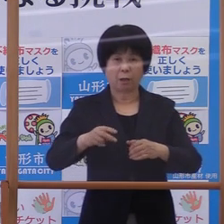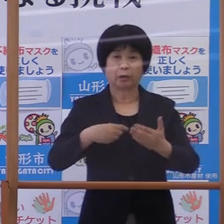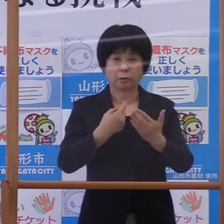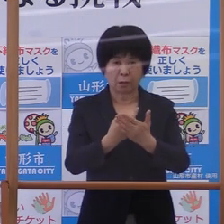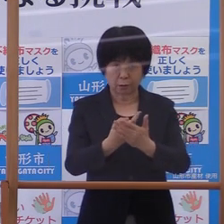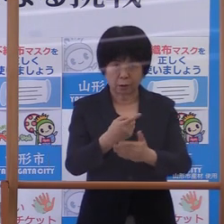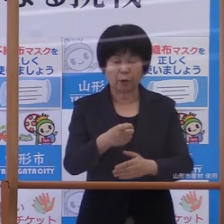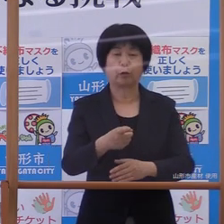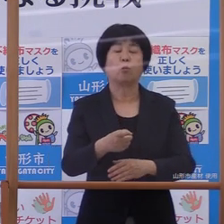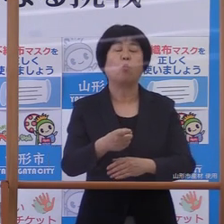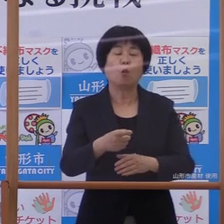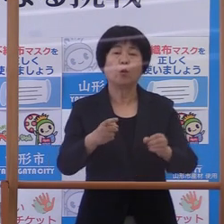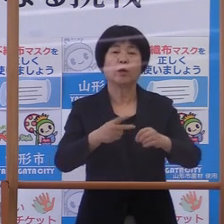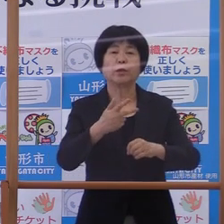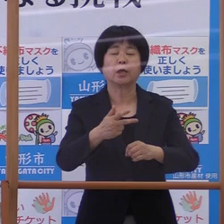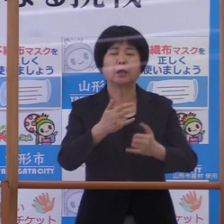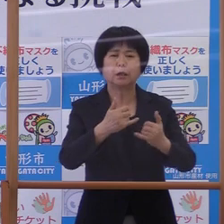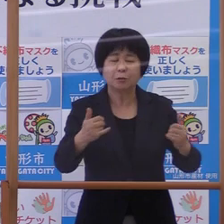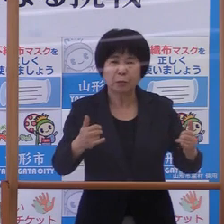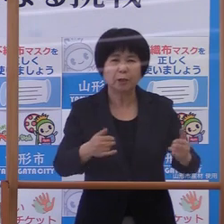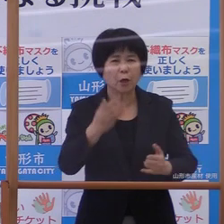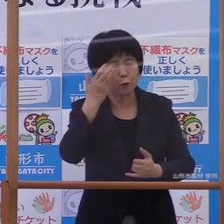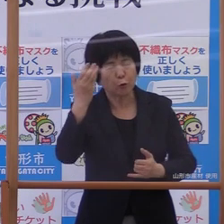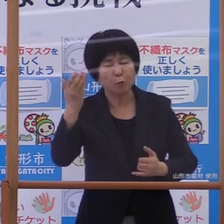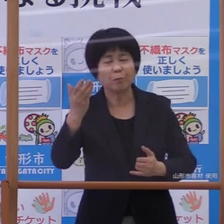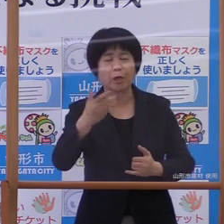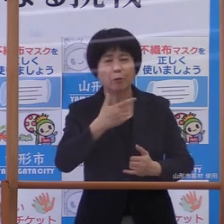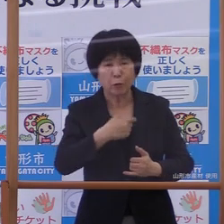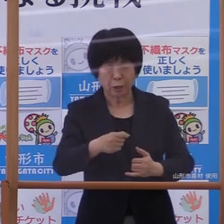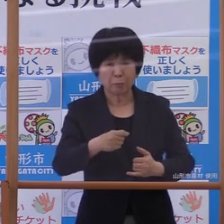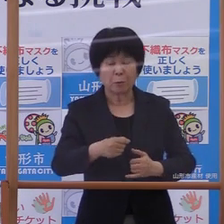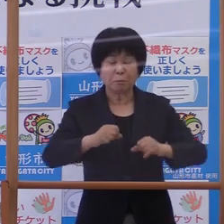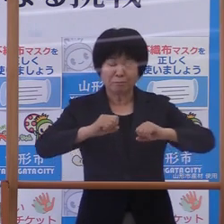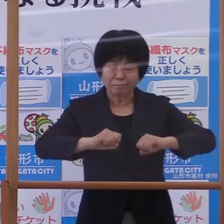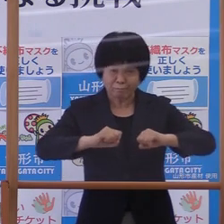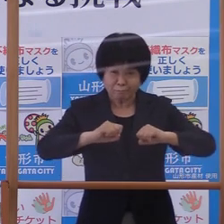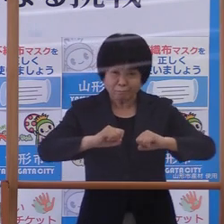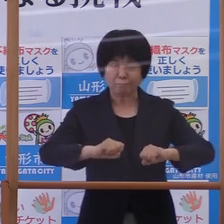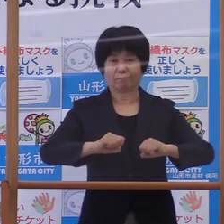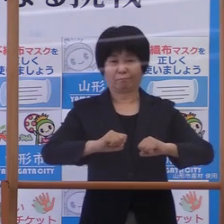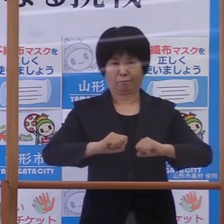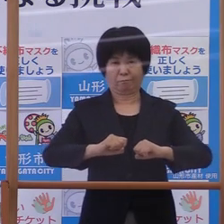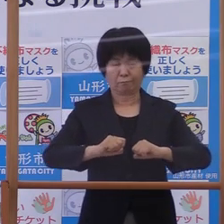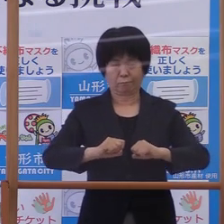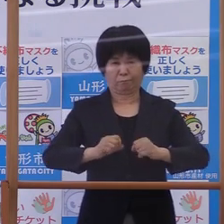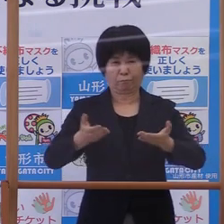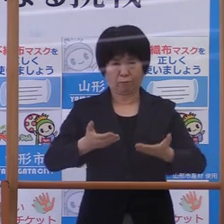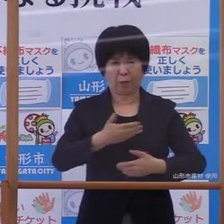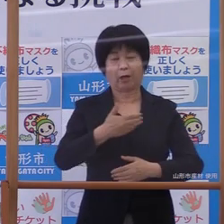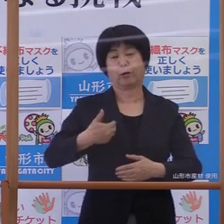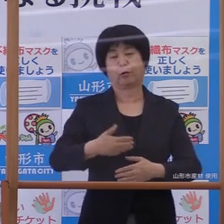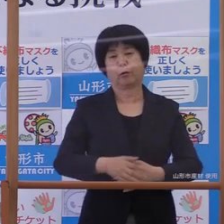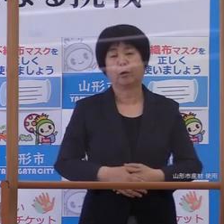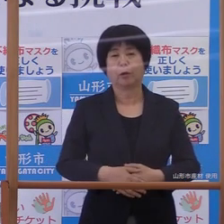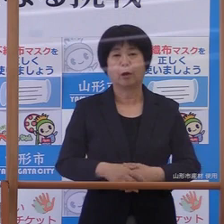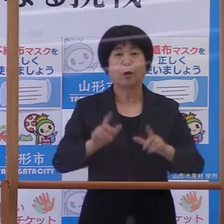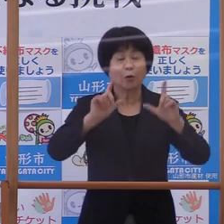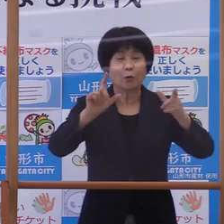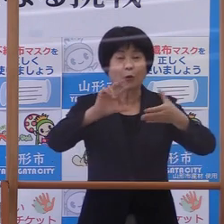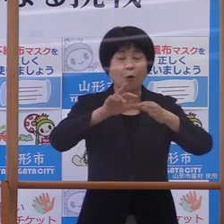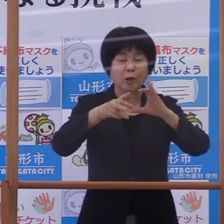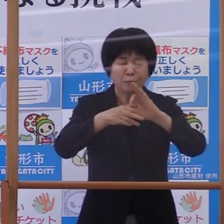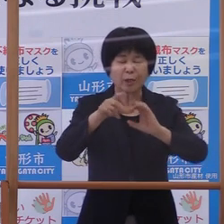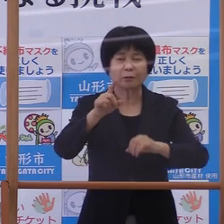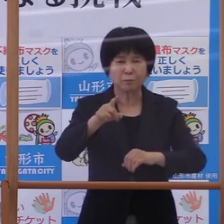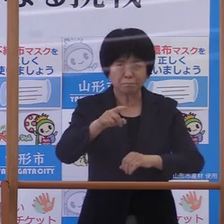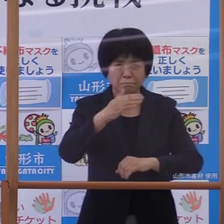ということは、山形市民に夢と希望、勇気と元気をもたらしてくれるものであります。東京オリンピックという